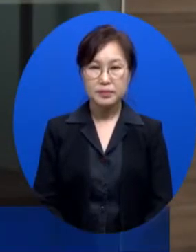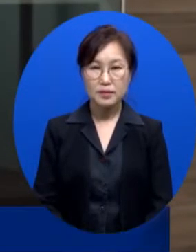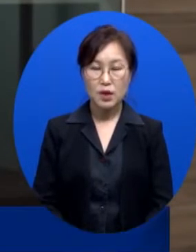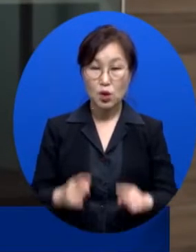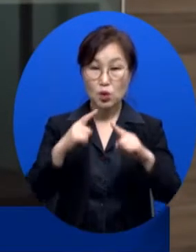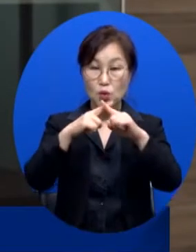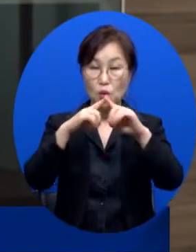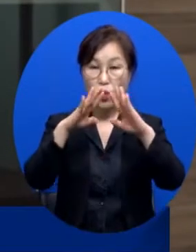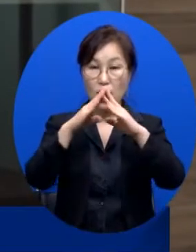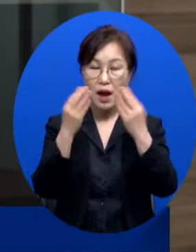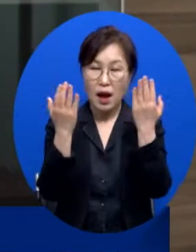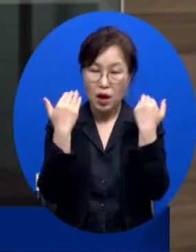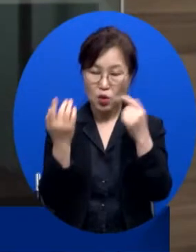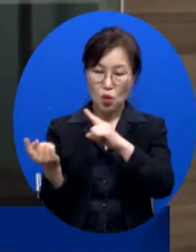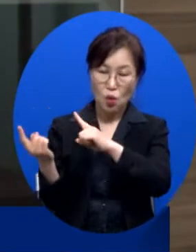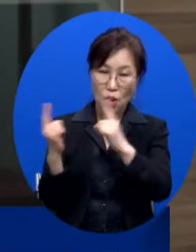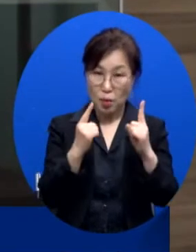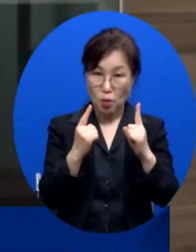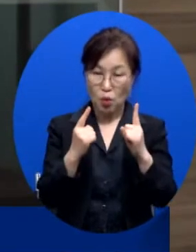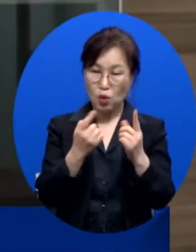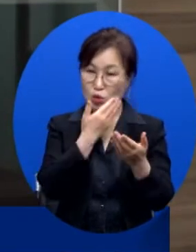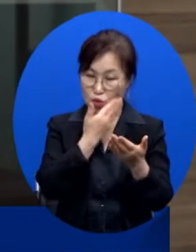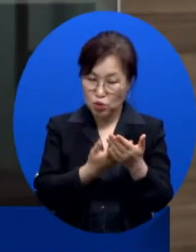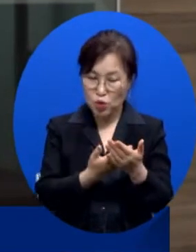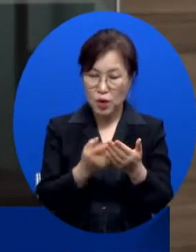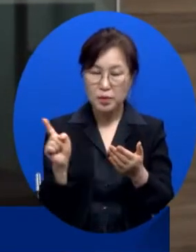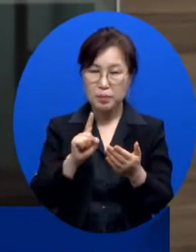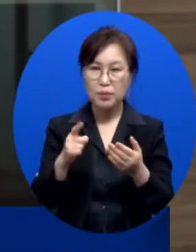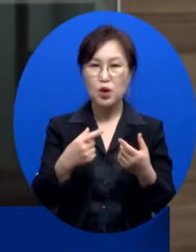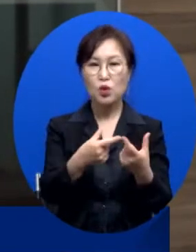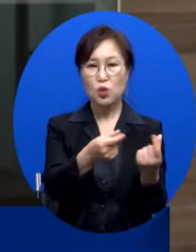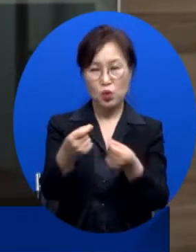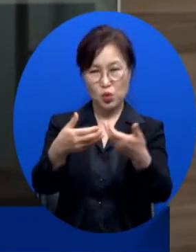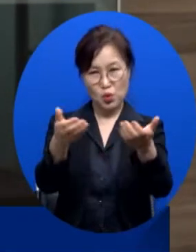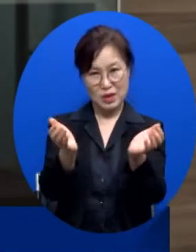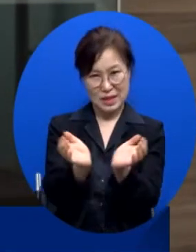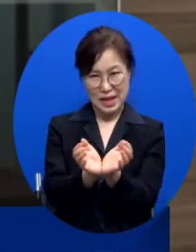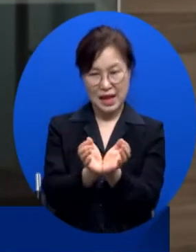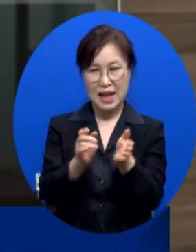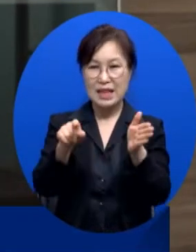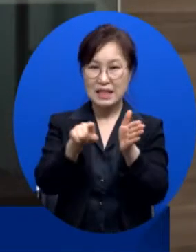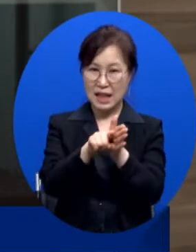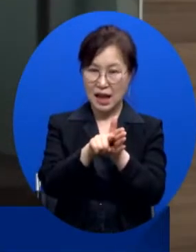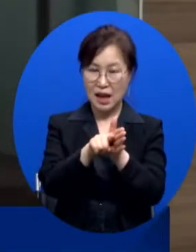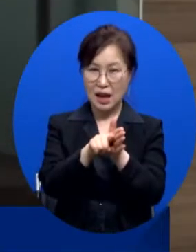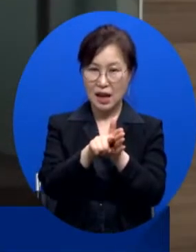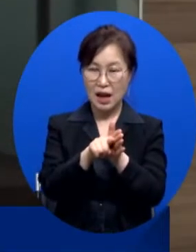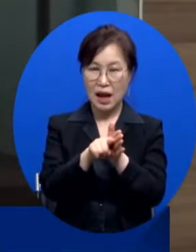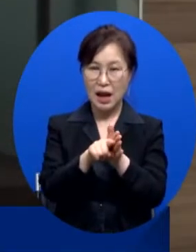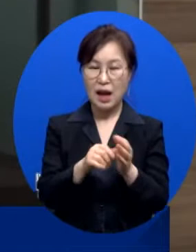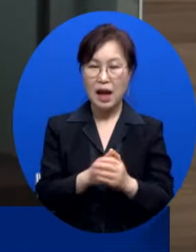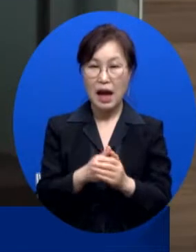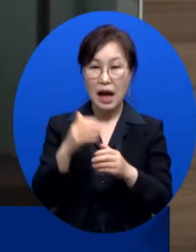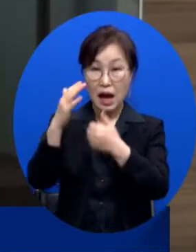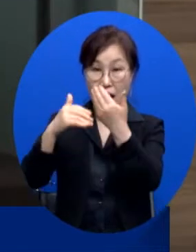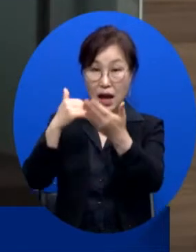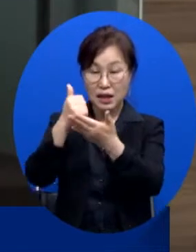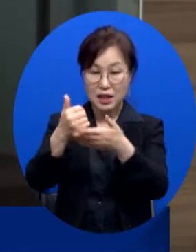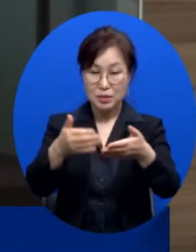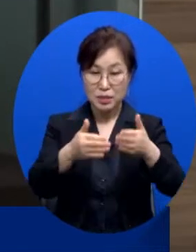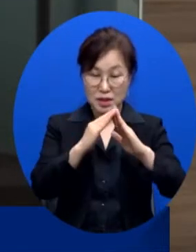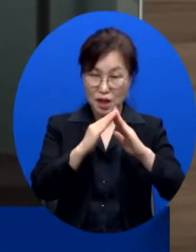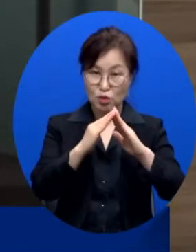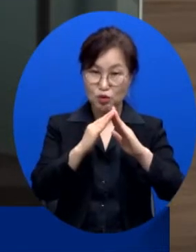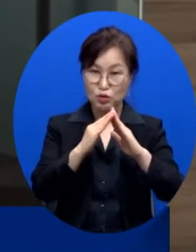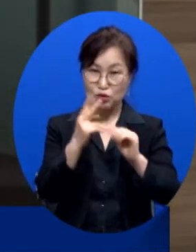교회학교 회복해야 될 것이 뭐냐면 공동체상이거든요. 아이들의 신앙은 이제 공동체를 통해서 자라게 돼 있거든요. 하나님이 세우신 두 개의 기관,